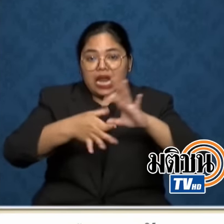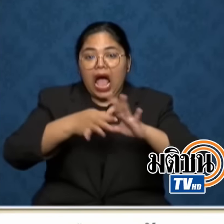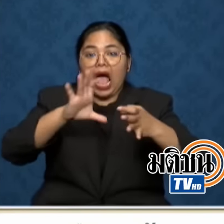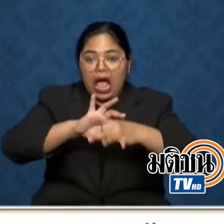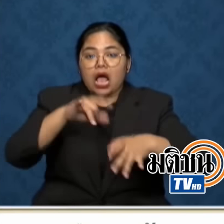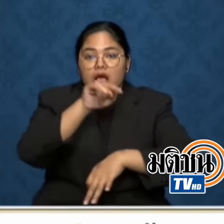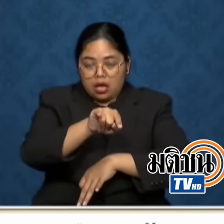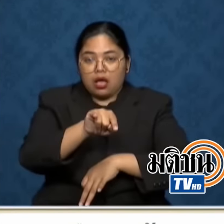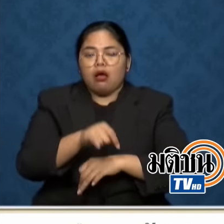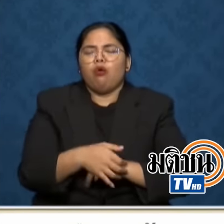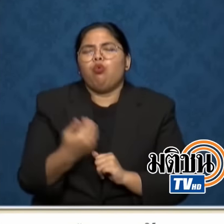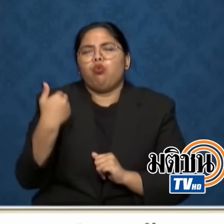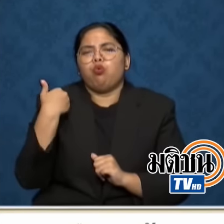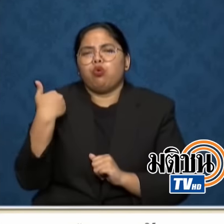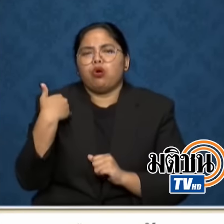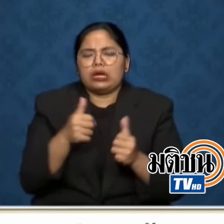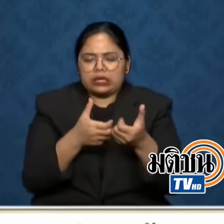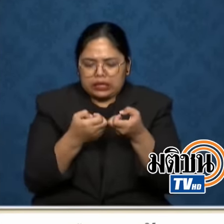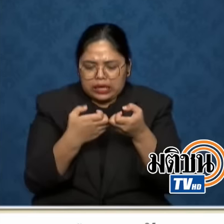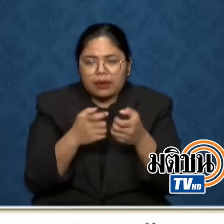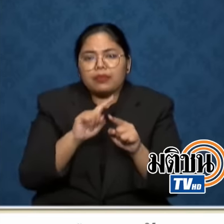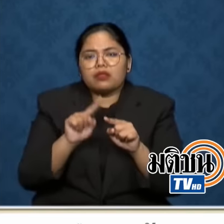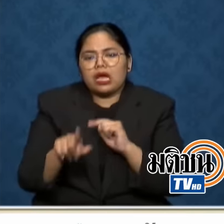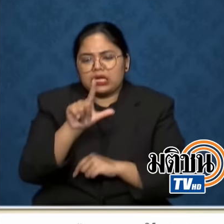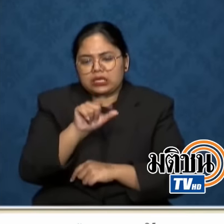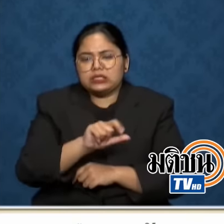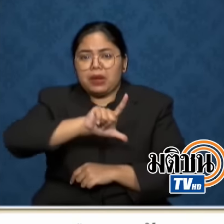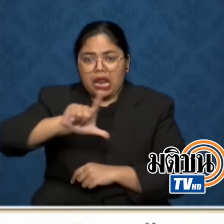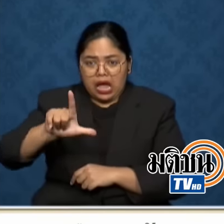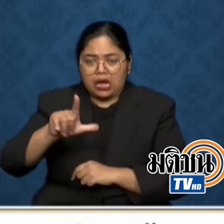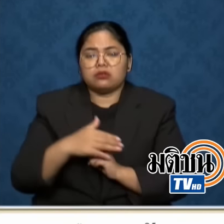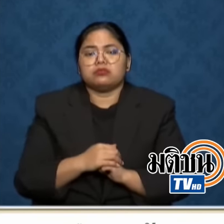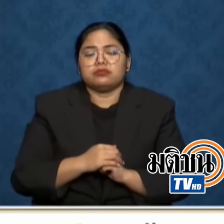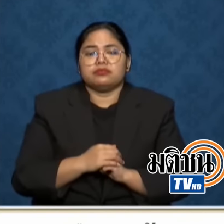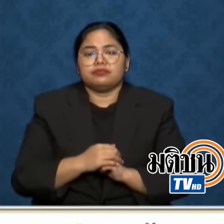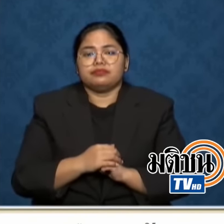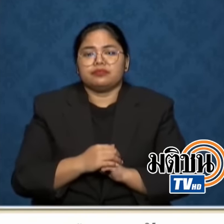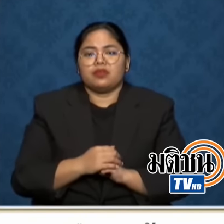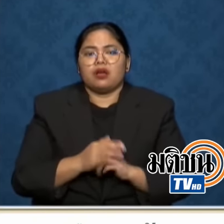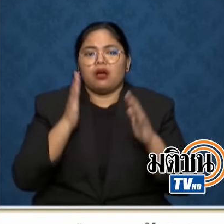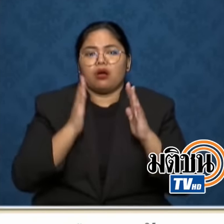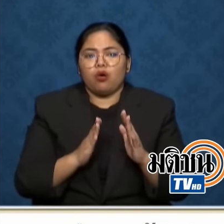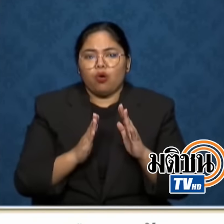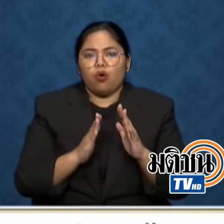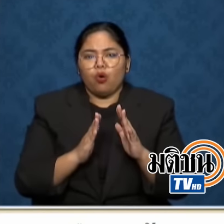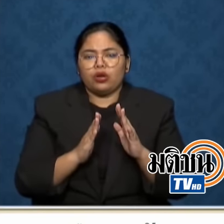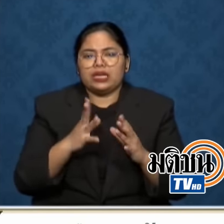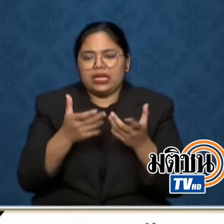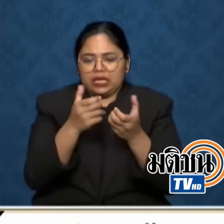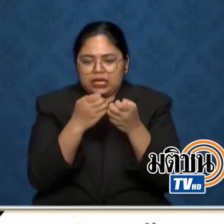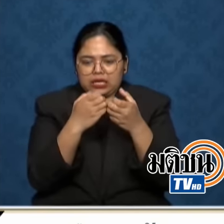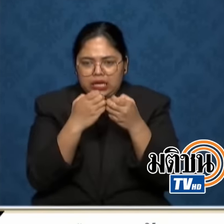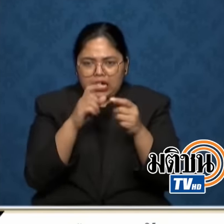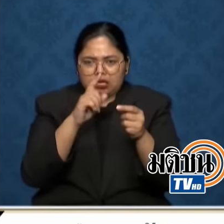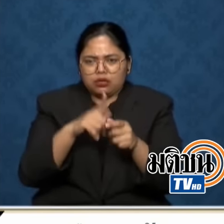าทอันนี้ก็เหมือนกันครับผมถามว่าจริงๆแล้วอ่ะคือเรามีนักกีฬาอีสปอร์ตเก่งๆที่เขาไปแข่งเมืองน